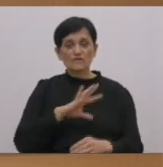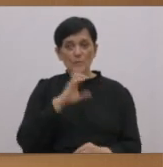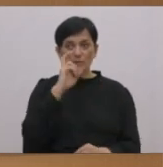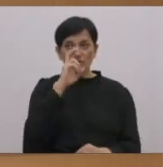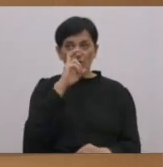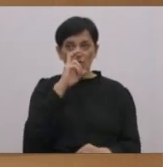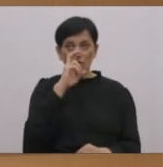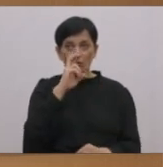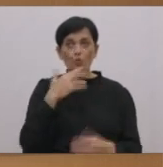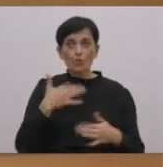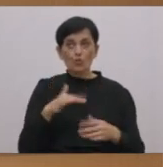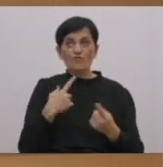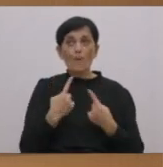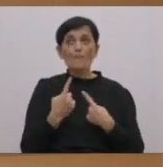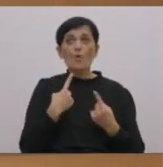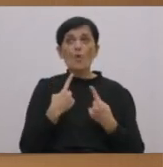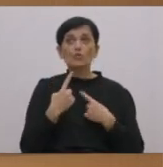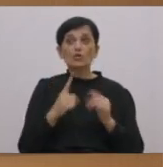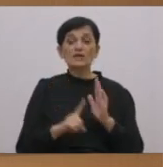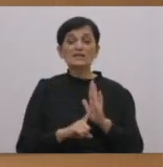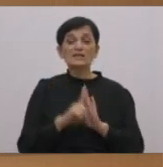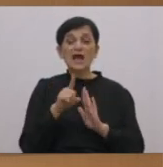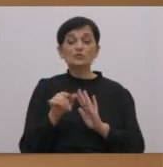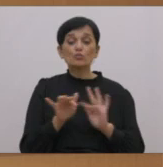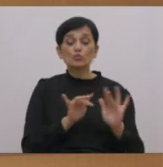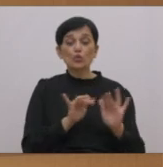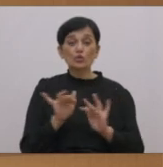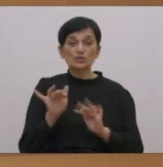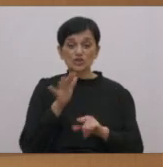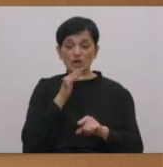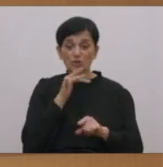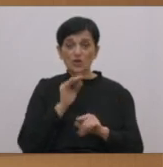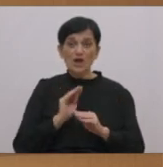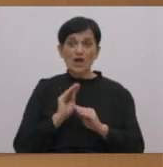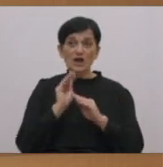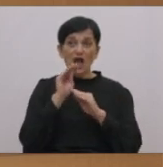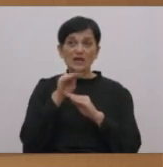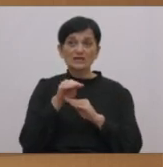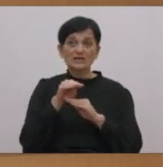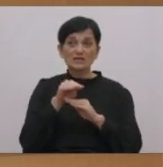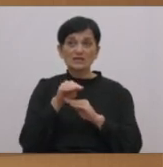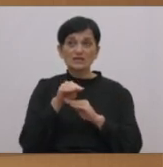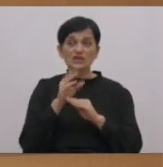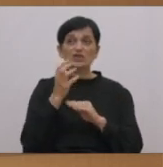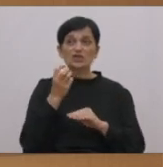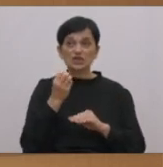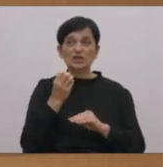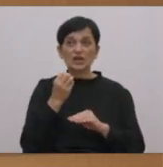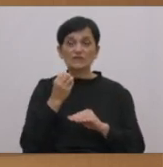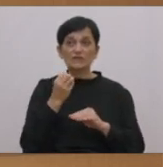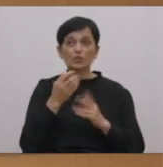მთავრობამ უკვე მოლაპარაკების დაწყების პროცესში, გაიზარდა და გახდა კიდევ